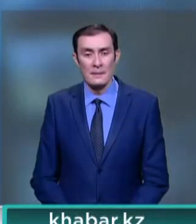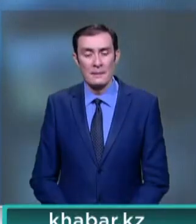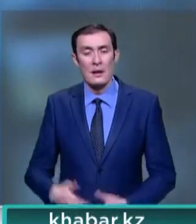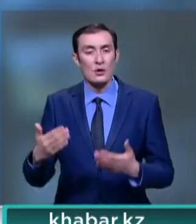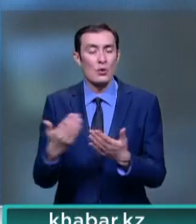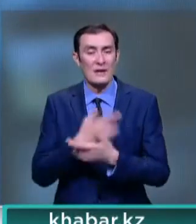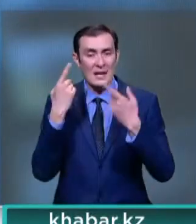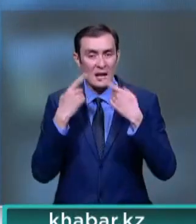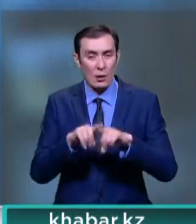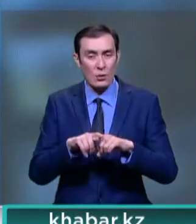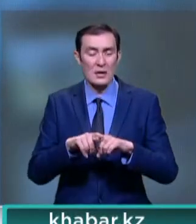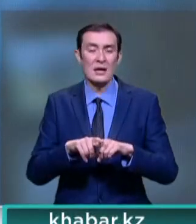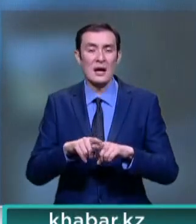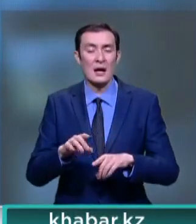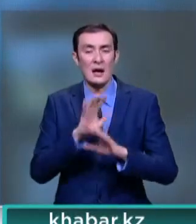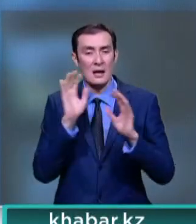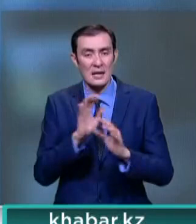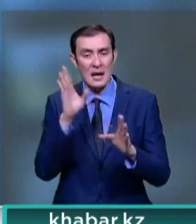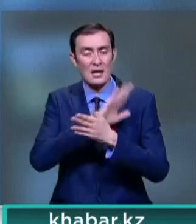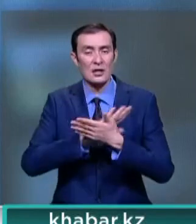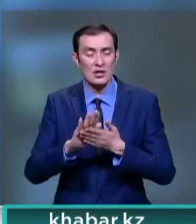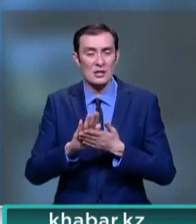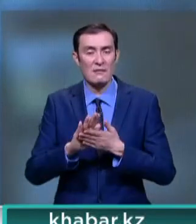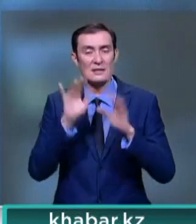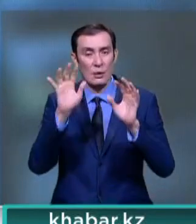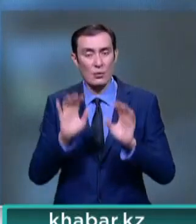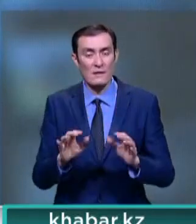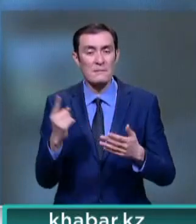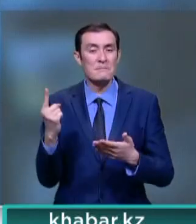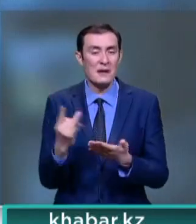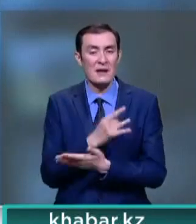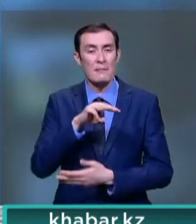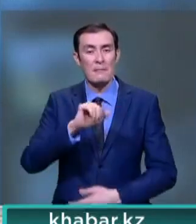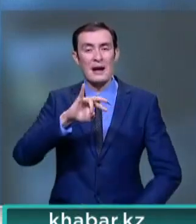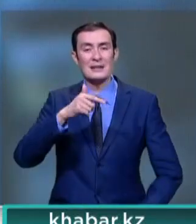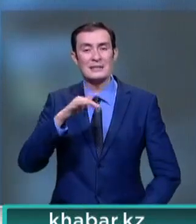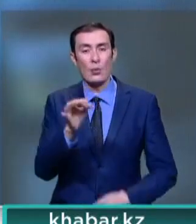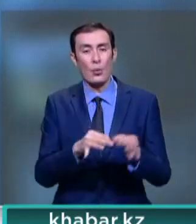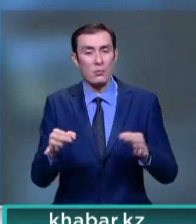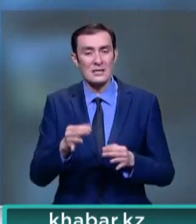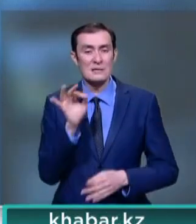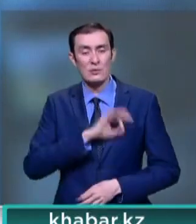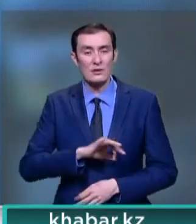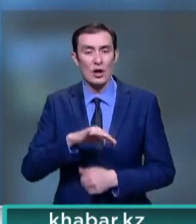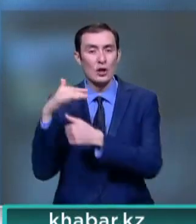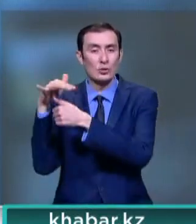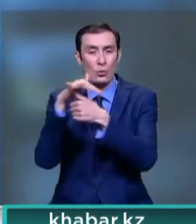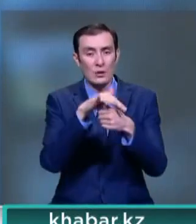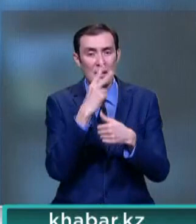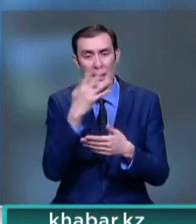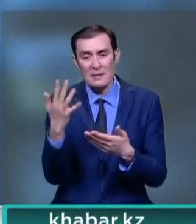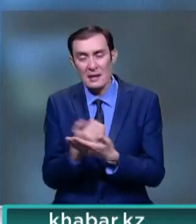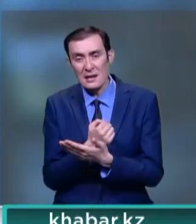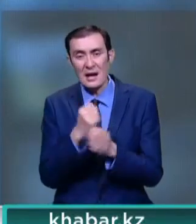Новые технологии на страже экологического законодательства. Впервые в Мангистауской области будут использовать дроны для